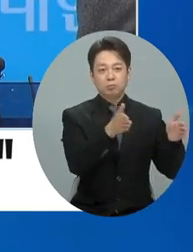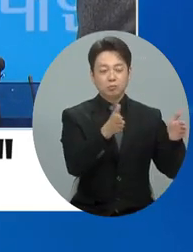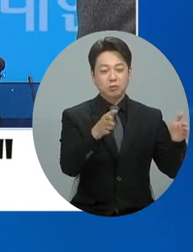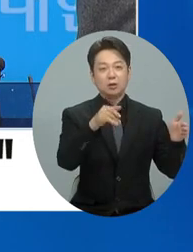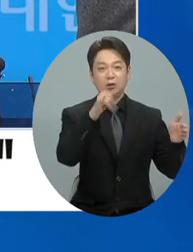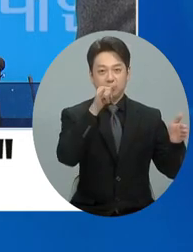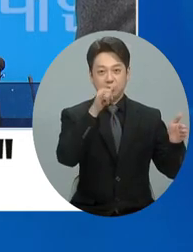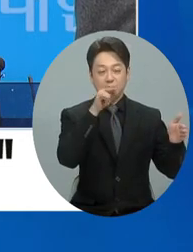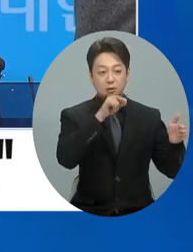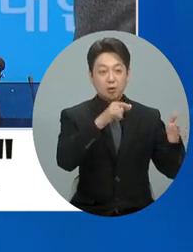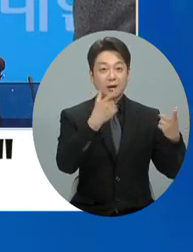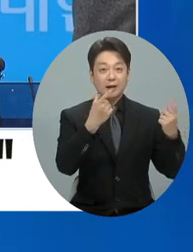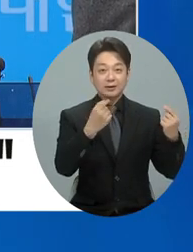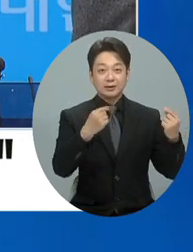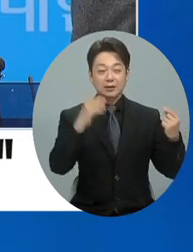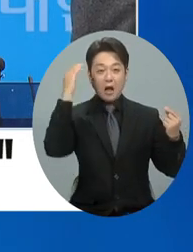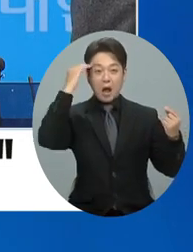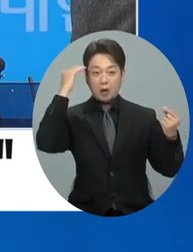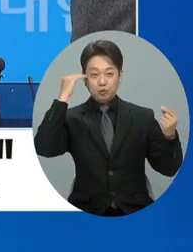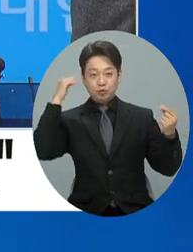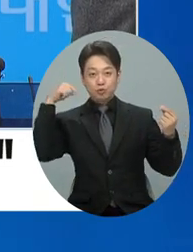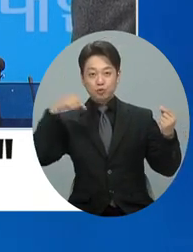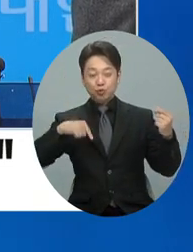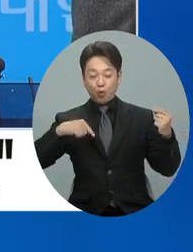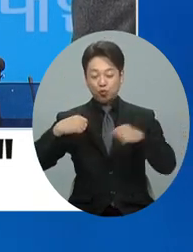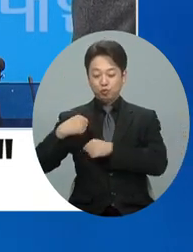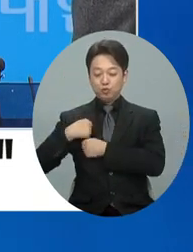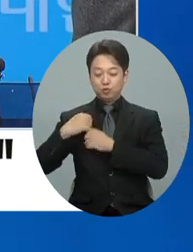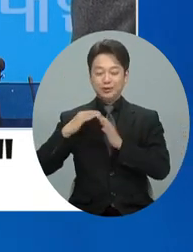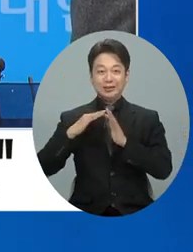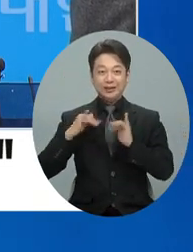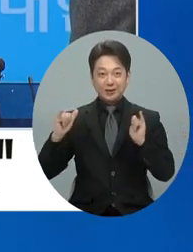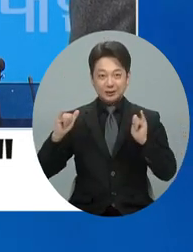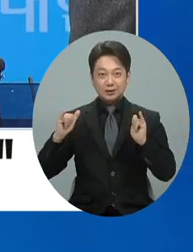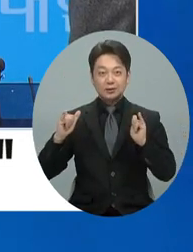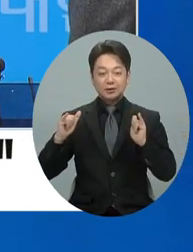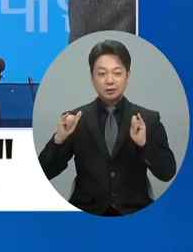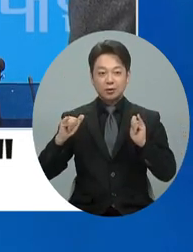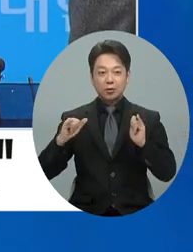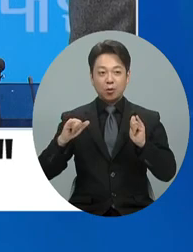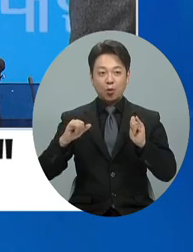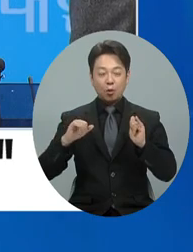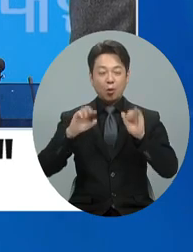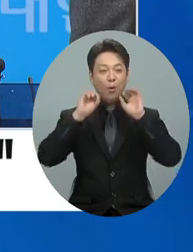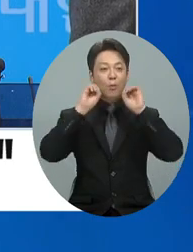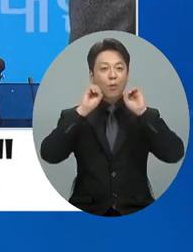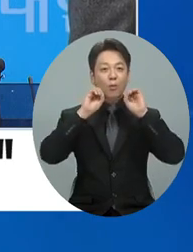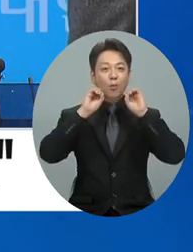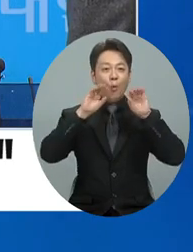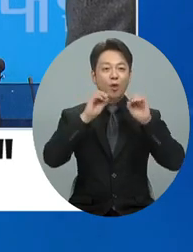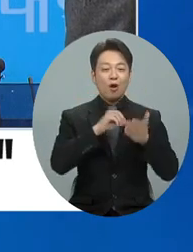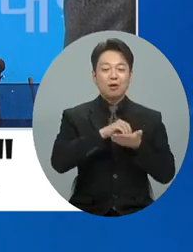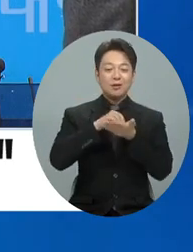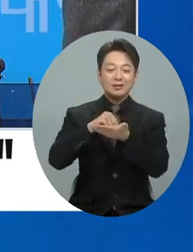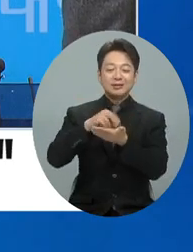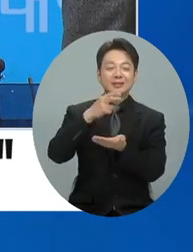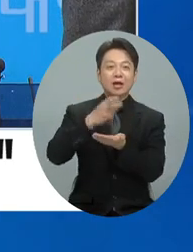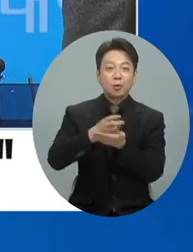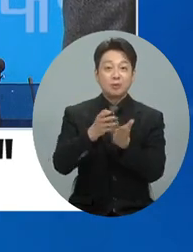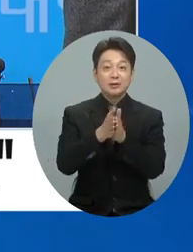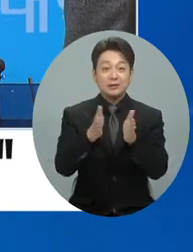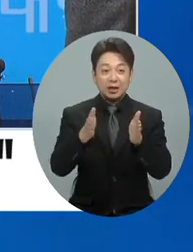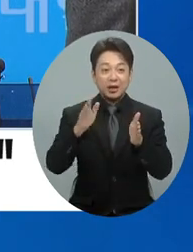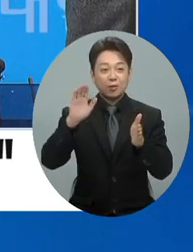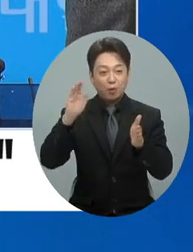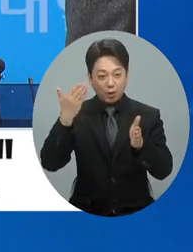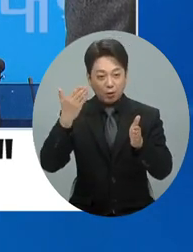대체로 우리나라도 불가피하게 모병제로 전환하되 예비군 병력이 필요하기 때문에 모병을 하지 않는 사람은 한 6개월